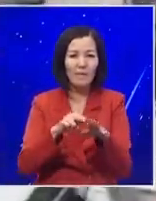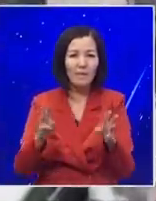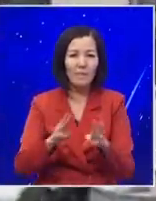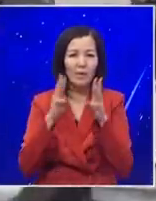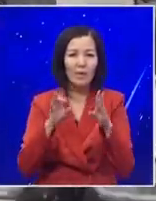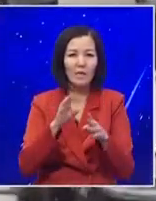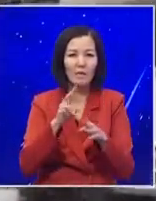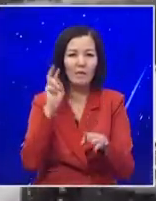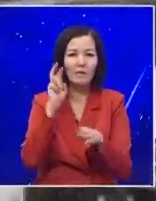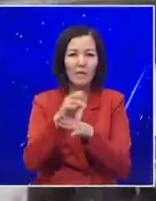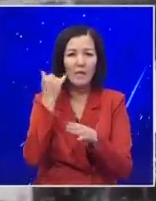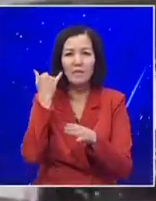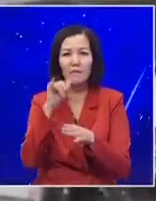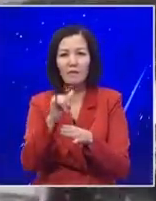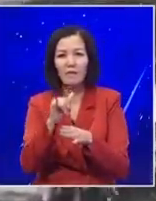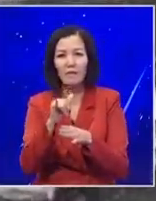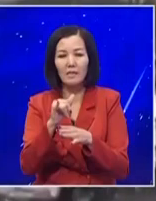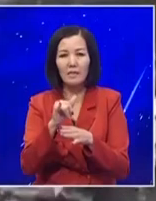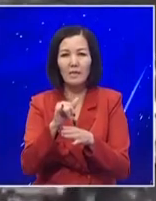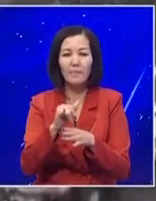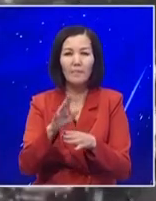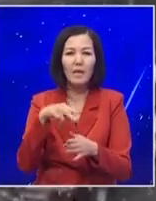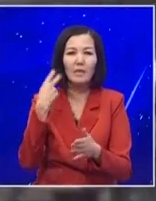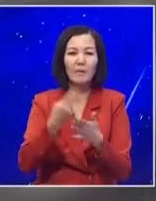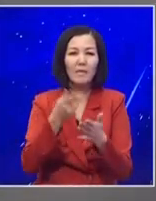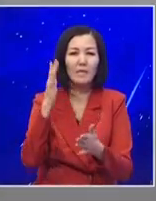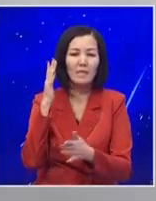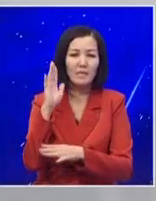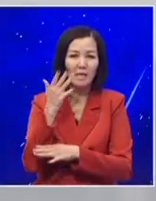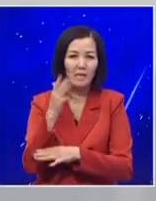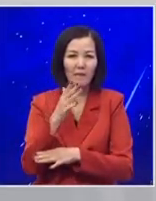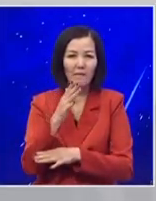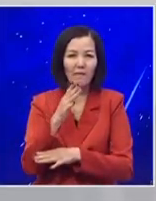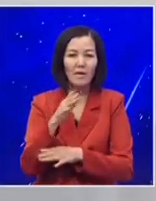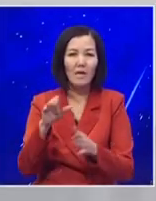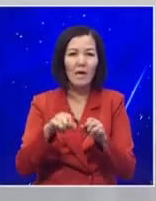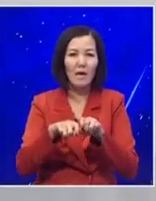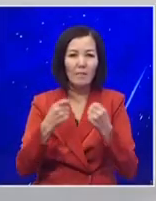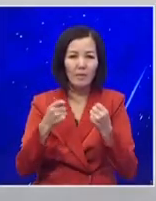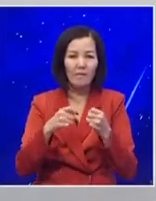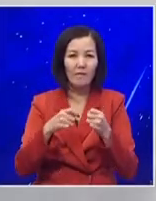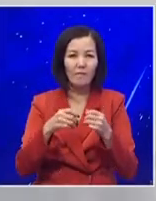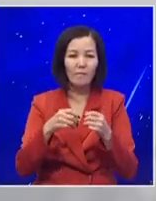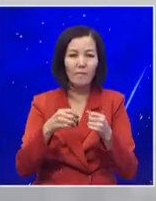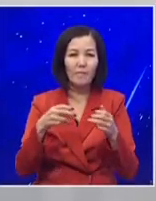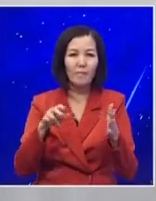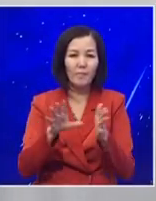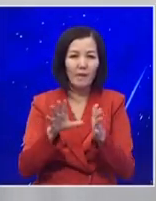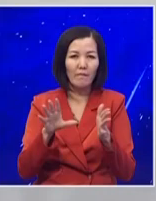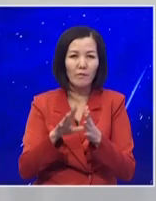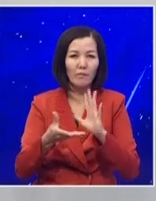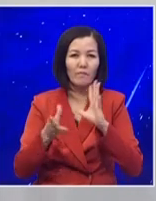Рима выезжают на звонки пострадавших от падения деревьев, обрывов проводов. Всего специалисты получили